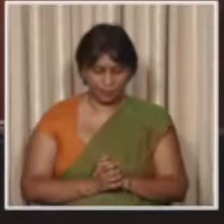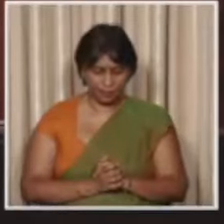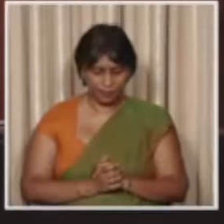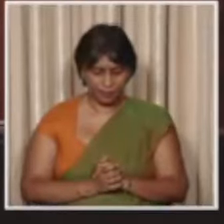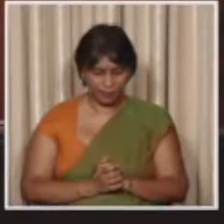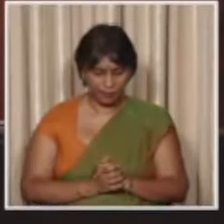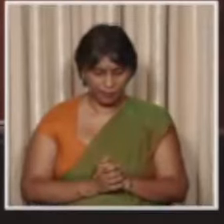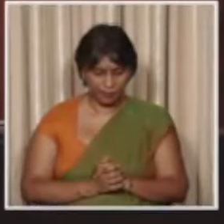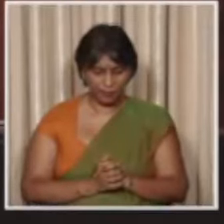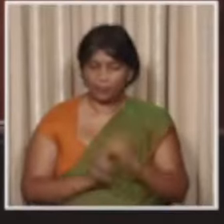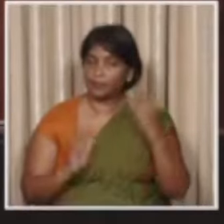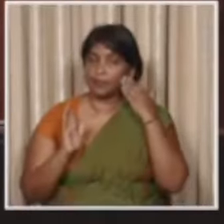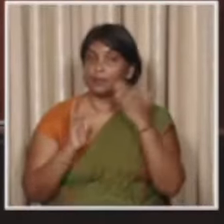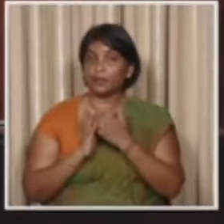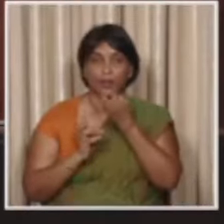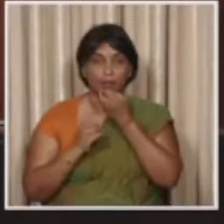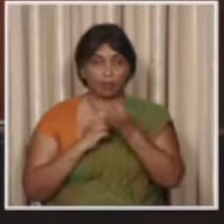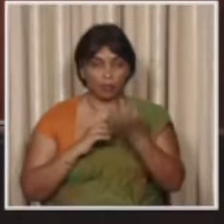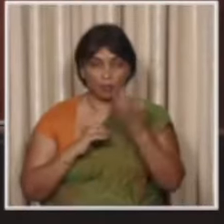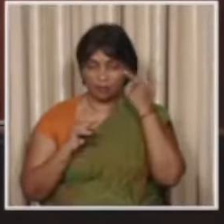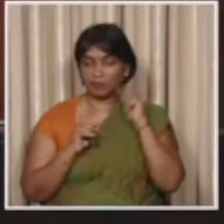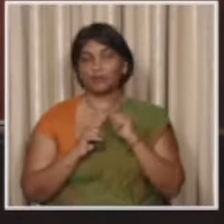ප්‍රහාරය සම්බන්ධයෙන්